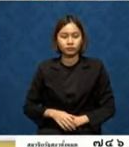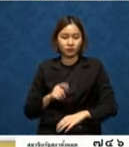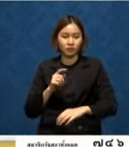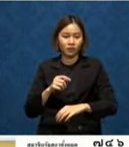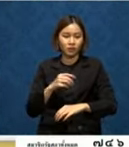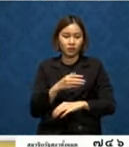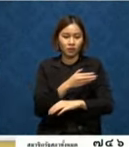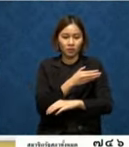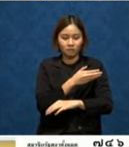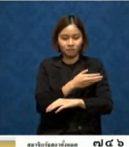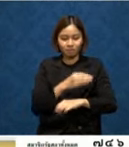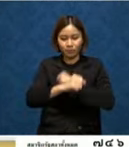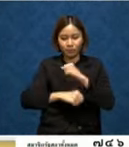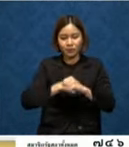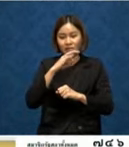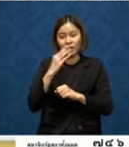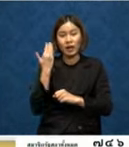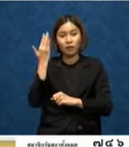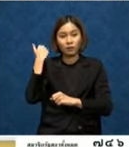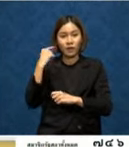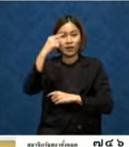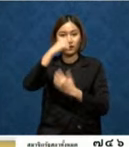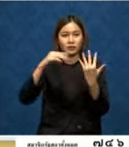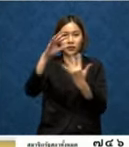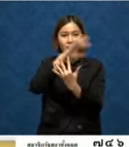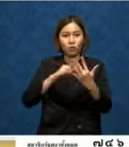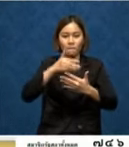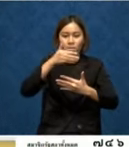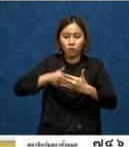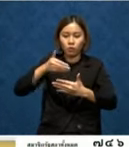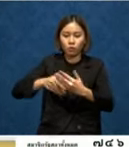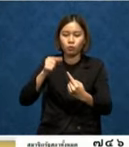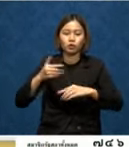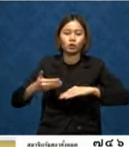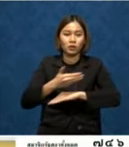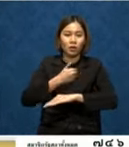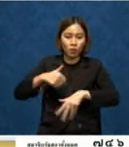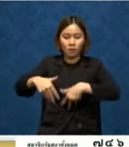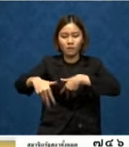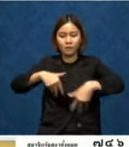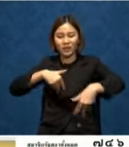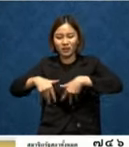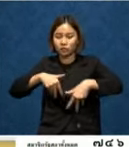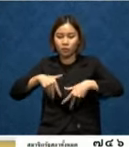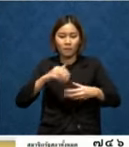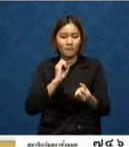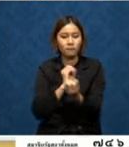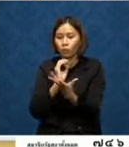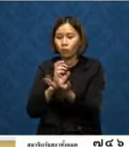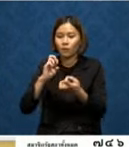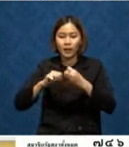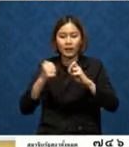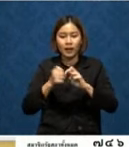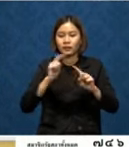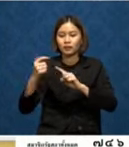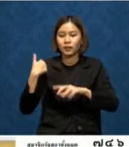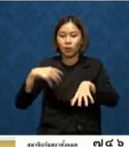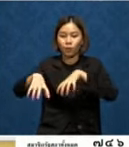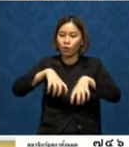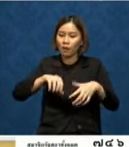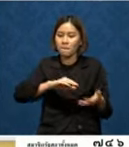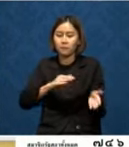9ปีที่ผ่านมาค่ะเป็นช่วงเวลาที่ประเทศไทยติดหล่มทางการเมืองประชาชนประสบปัญหามากมายจากการบริหาร